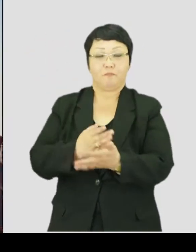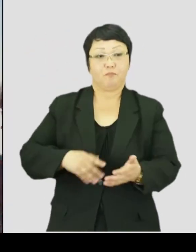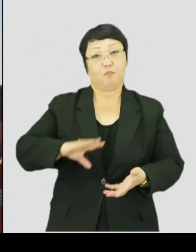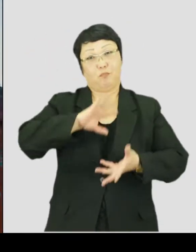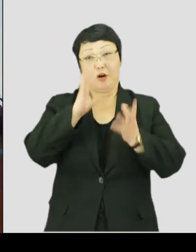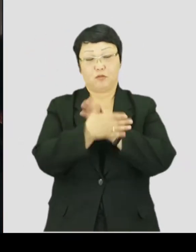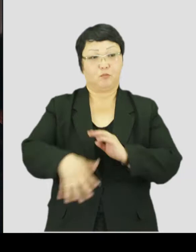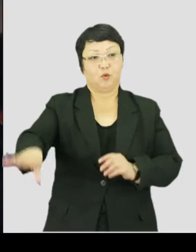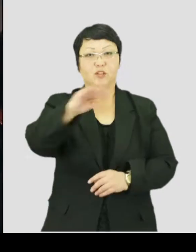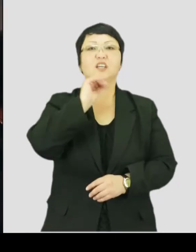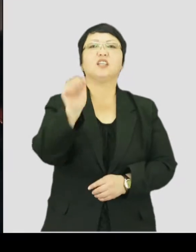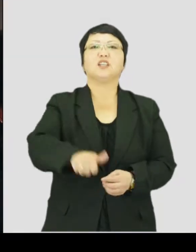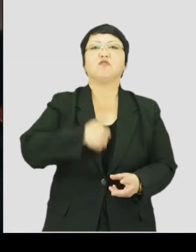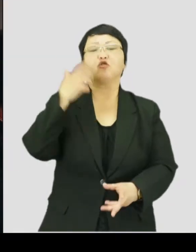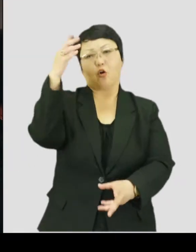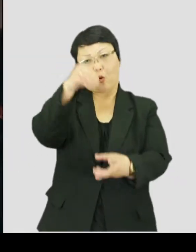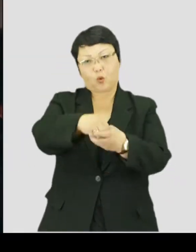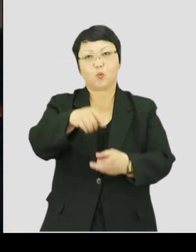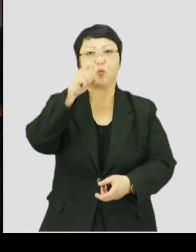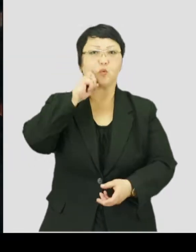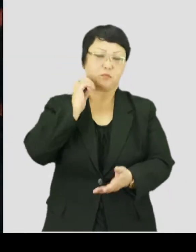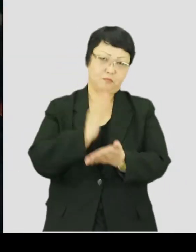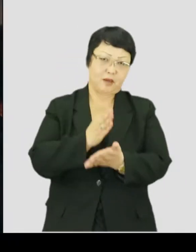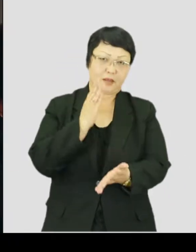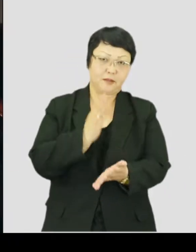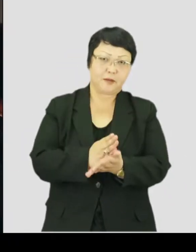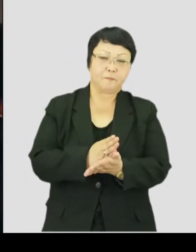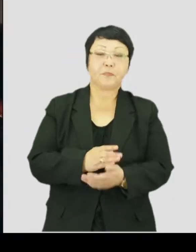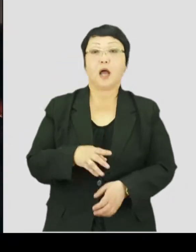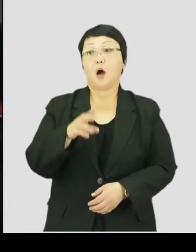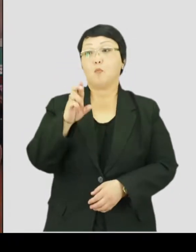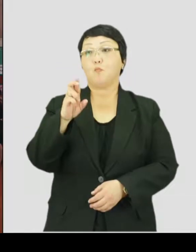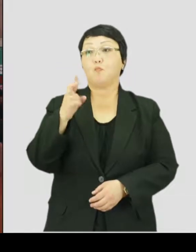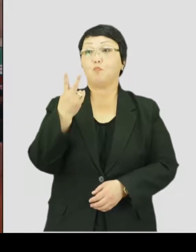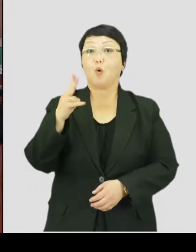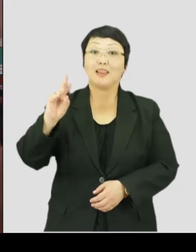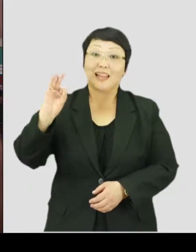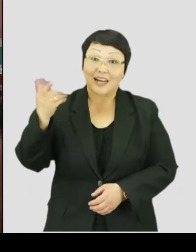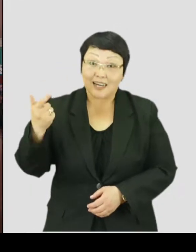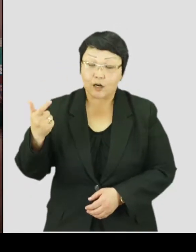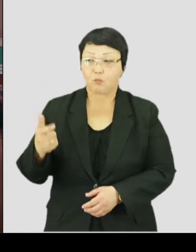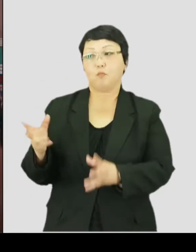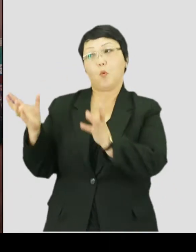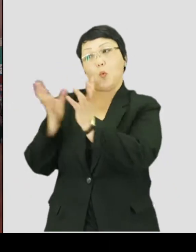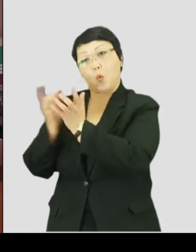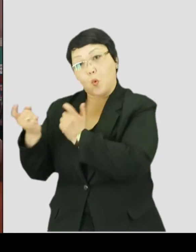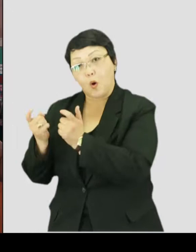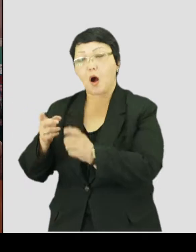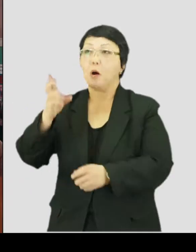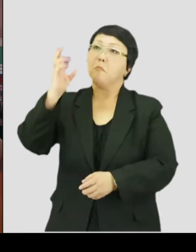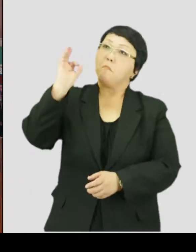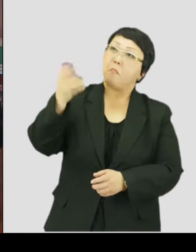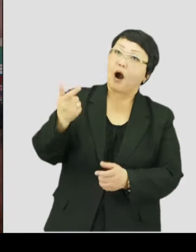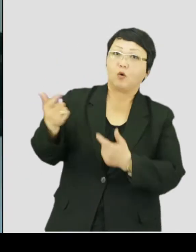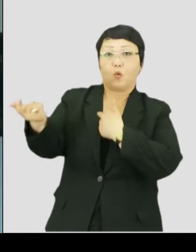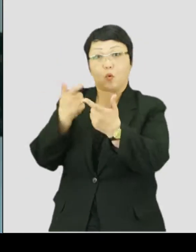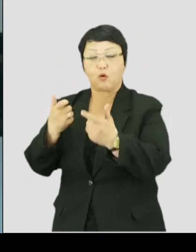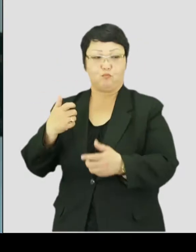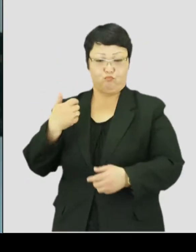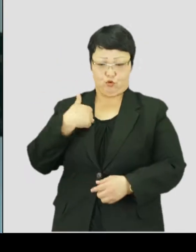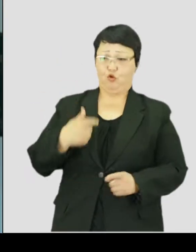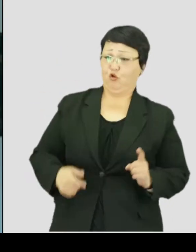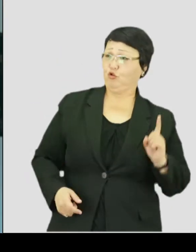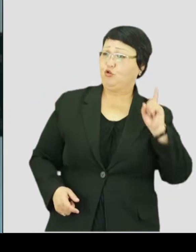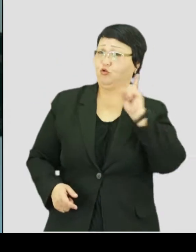идэвхтэй оролцохыг л боддог. Бүлгийнхээ хуралд ч гэсэндээ багийн хуралд ч гэсэн очиод хүмүүстэй ярилцаад